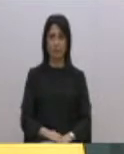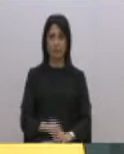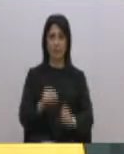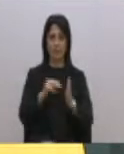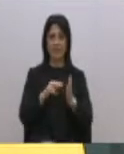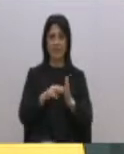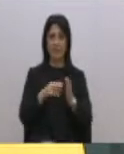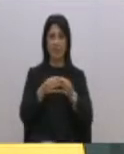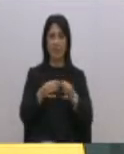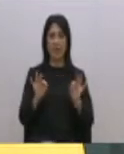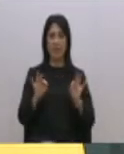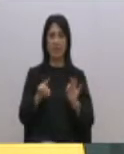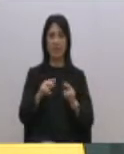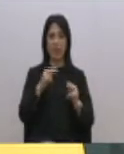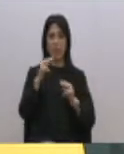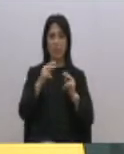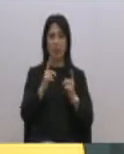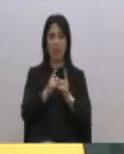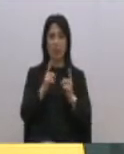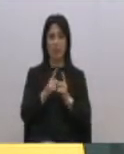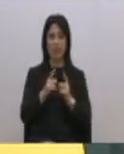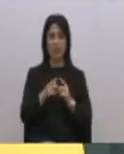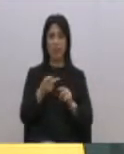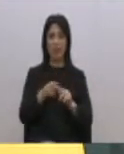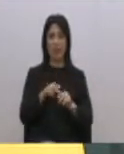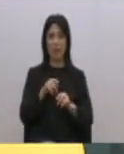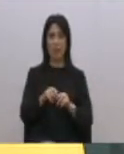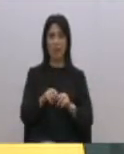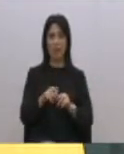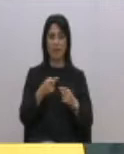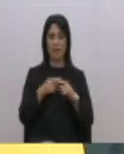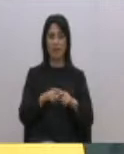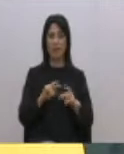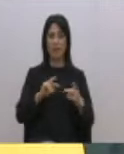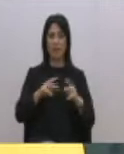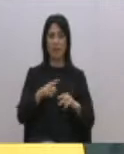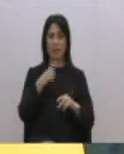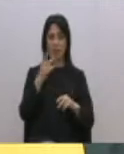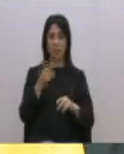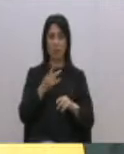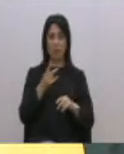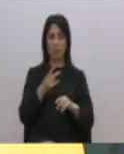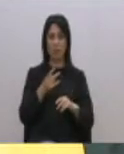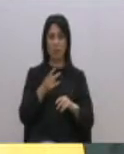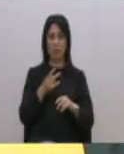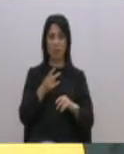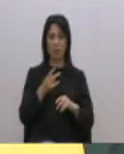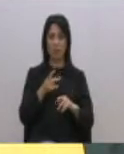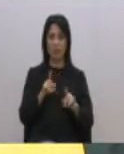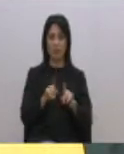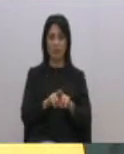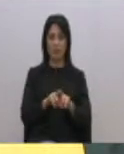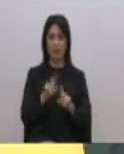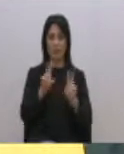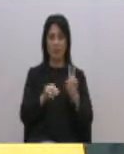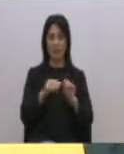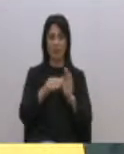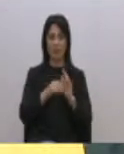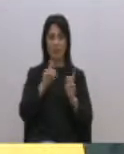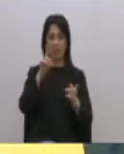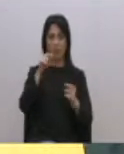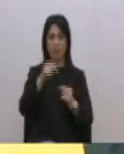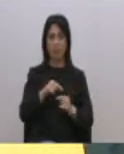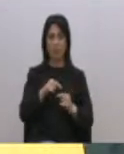საფასურისგან გათავისუფლება ამ პაემნებისა, აი ამ ასე ვთქვათ ტექნიკურ ცვლილებას რა თქმა უნდა ასევე ითვალისწინებს